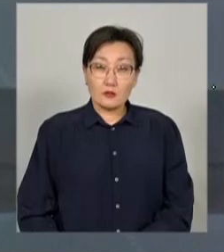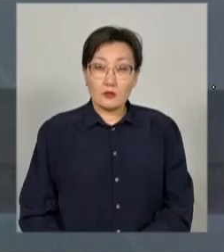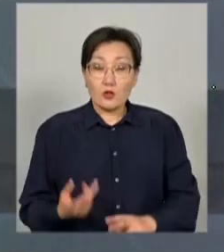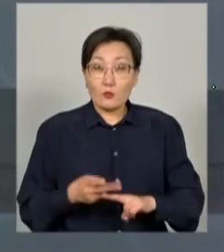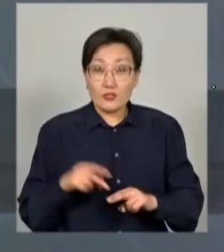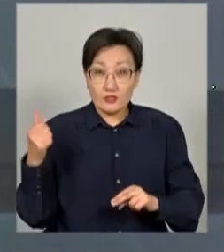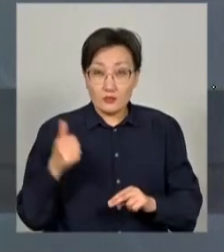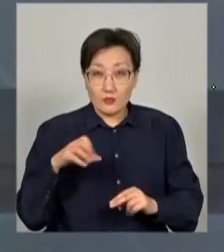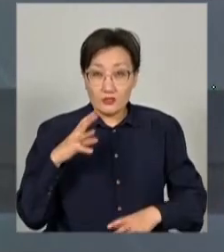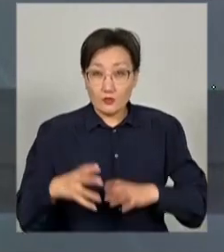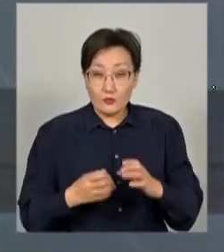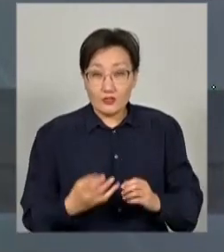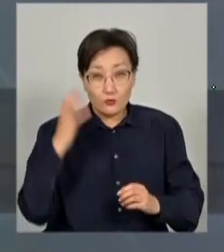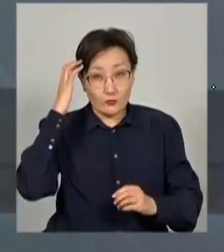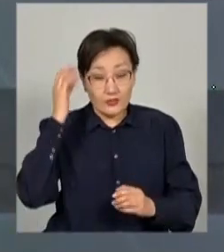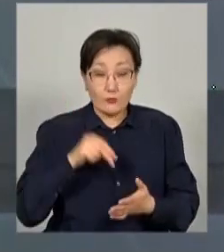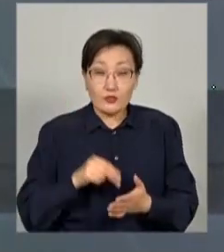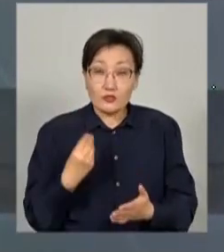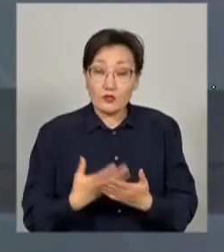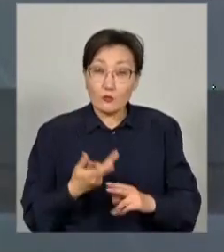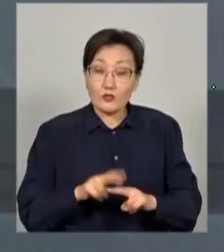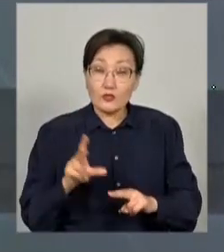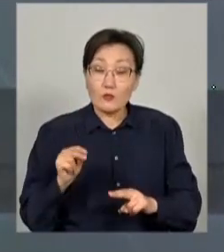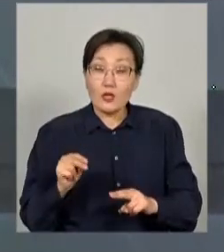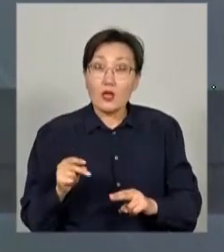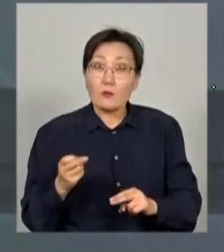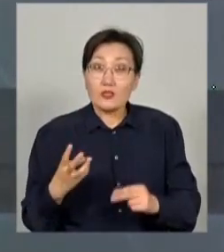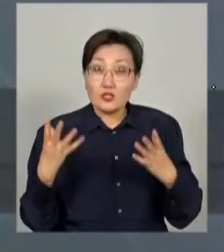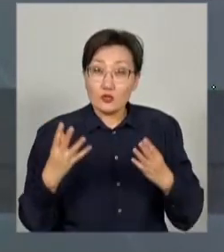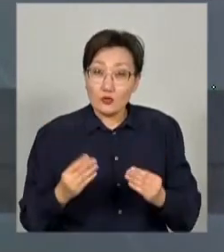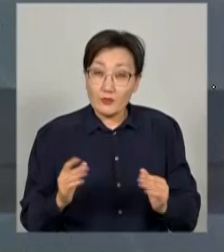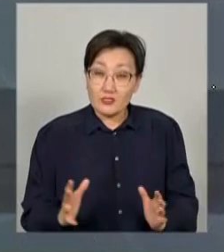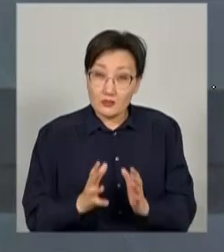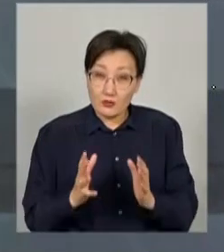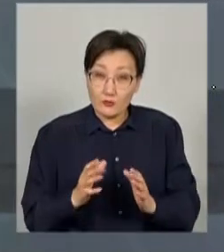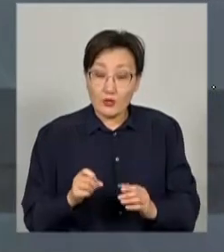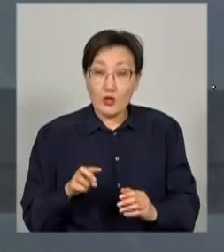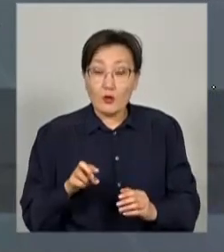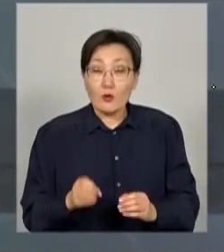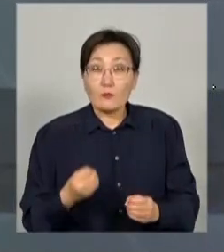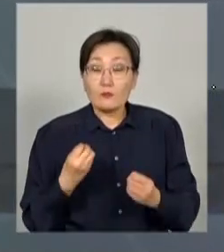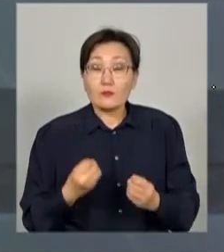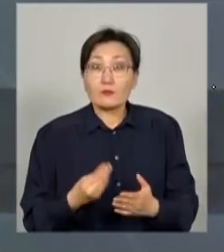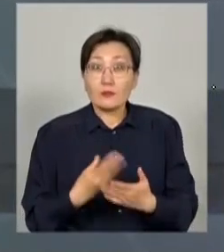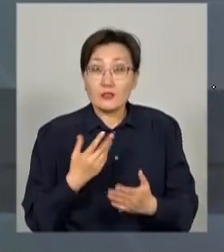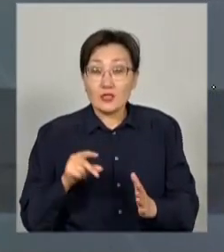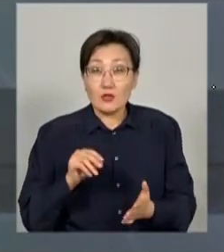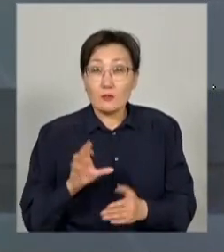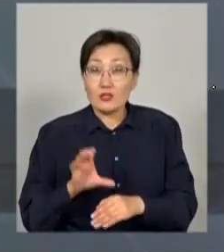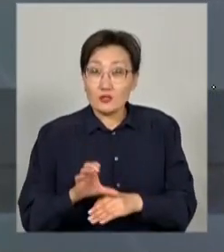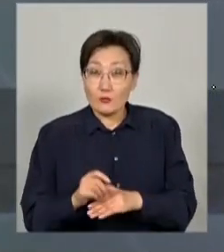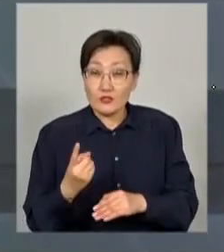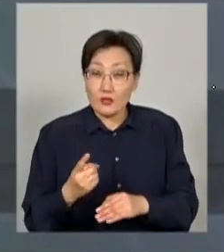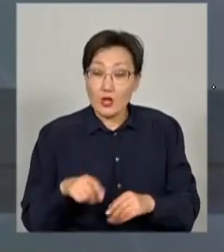Осы аптада әлемде мұнай бағасы өсіп, бұл көрсеткіш бірнеше күннен бері сақталып тұр. Бренд маркалы мұнай құнының бір баррелі